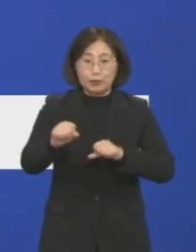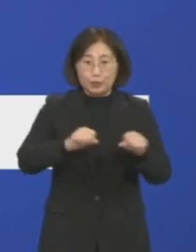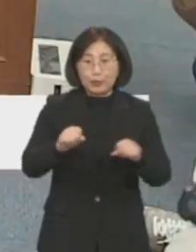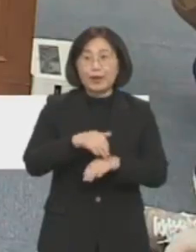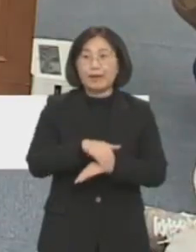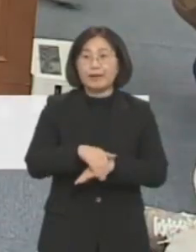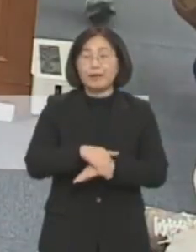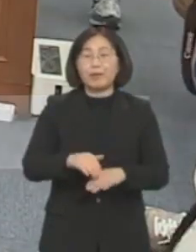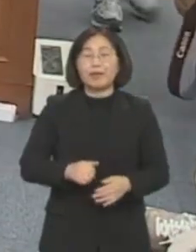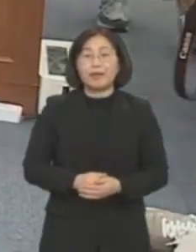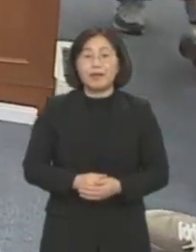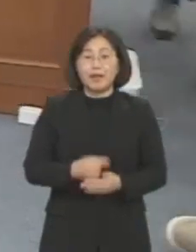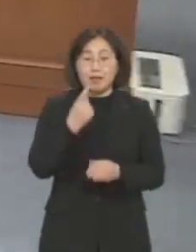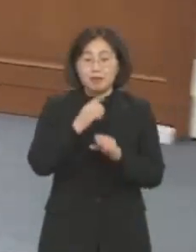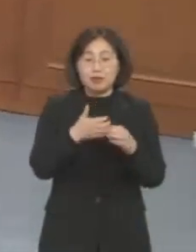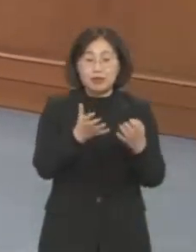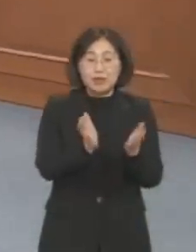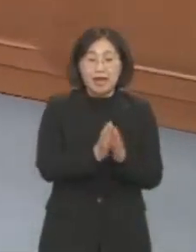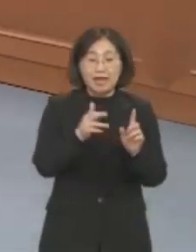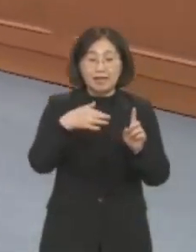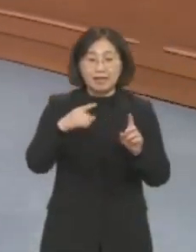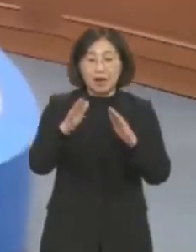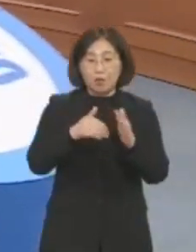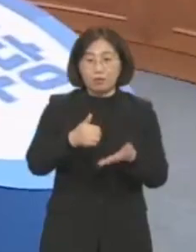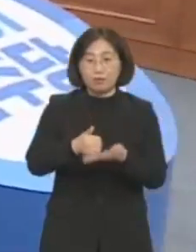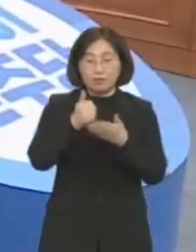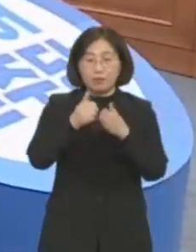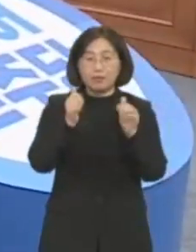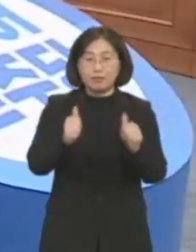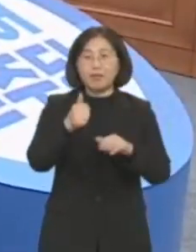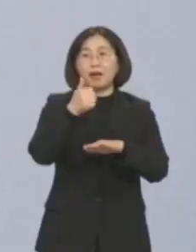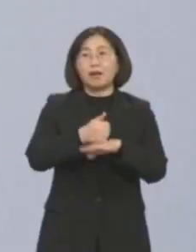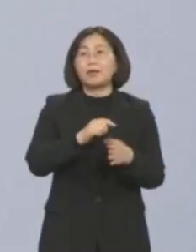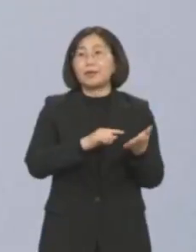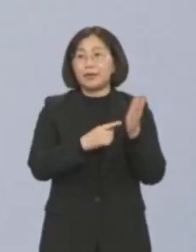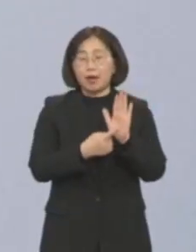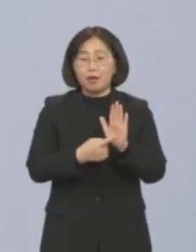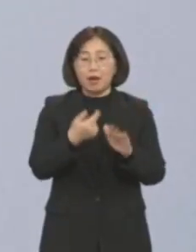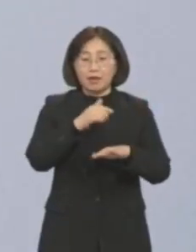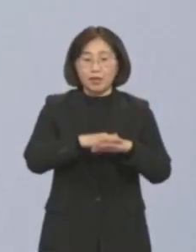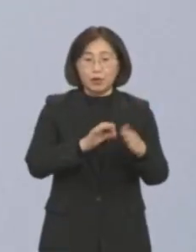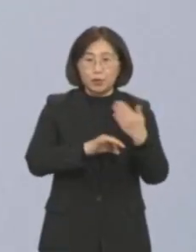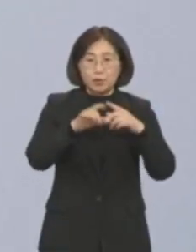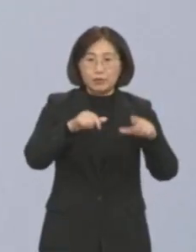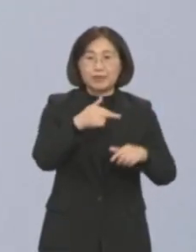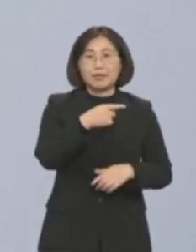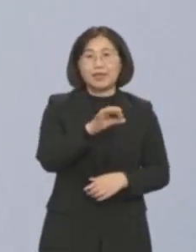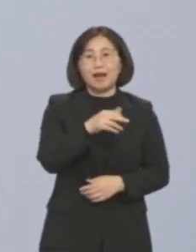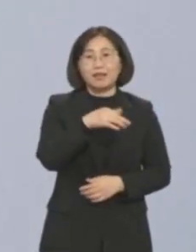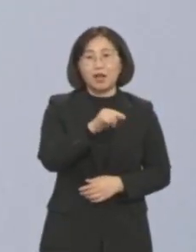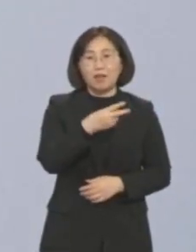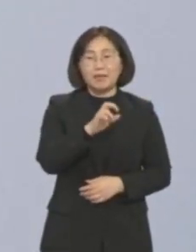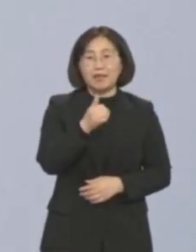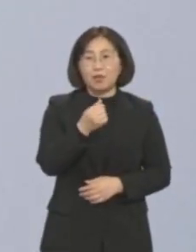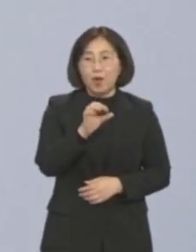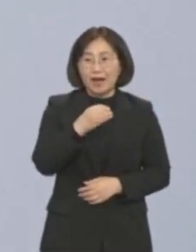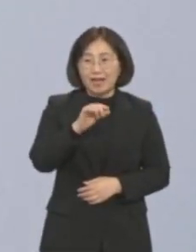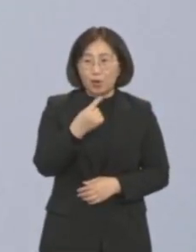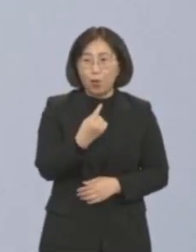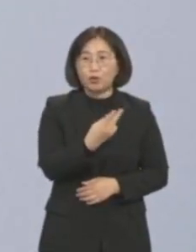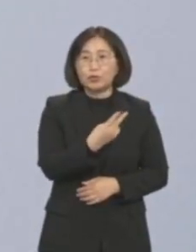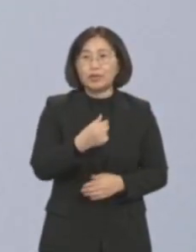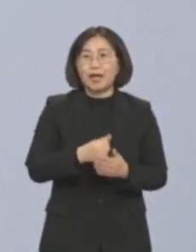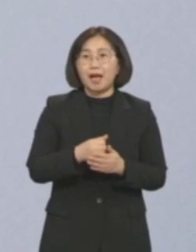것이고. 민주당의 1차 공천심사 결과도 나왔습니다. 대전 동구는 장철민, 황인호 후보,